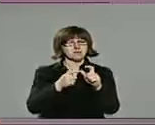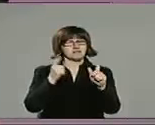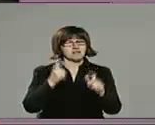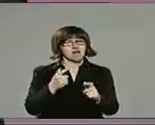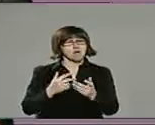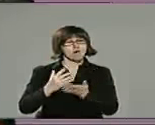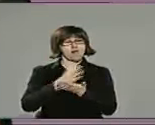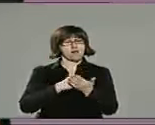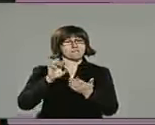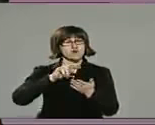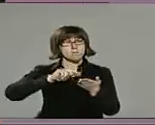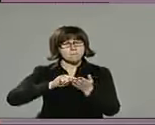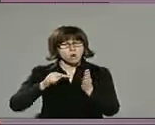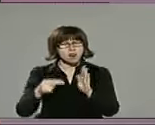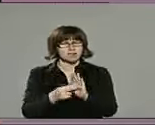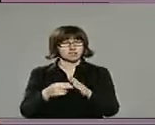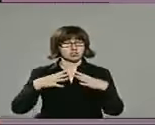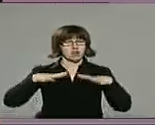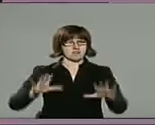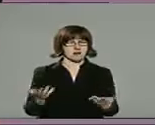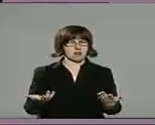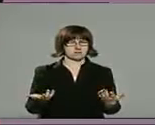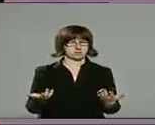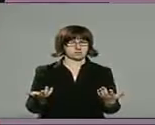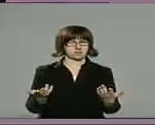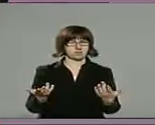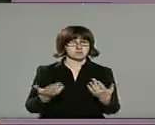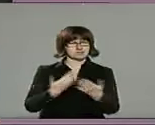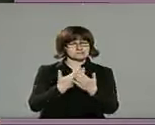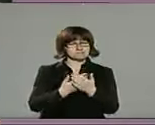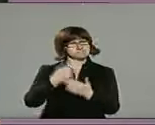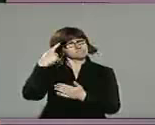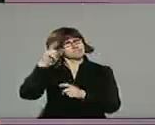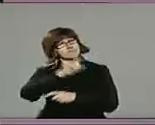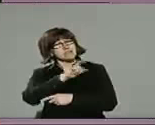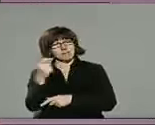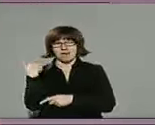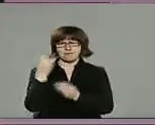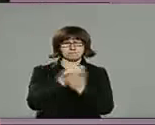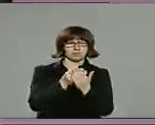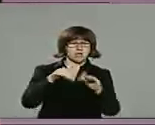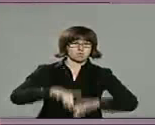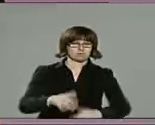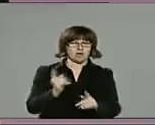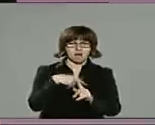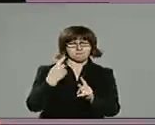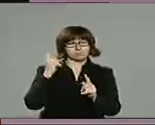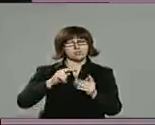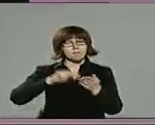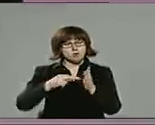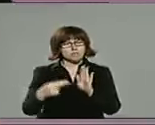als Erbin des politischen Liberalismus verstehen muss. In diesem Sinne, wie ich es eben beschrieben habe, müssen wir uns